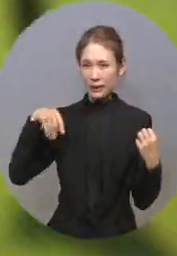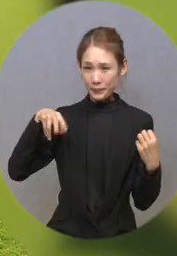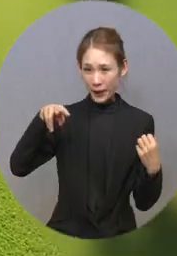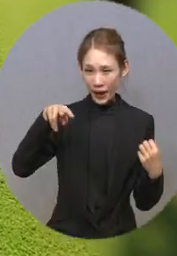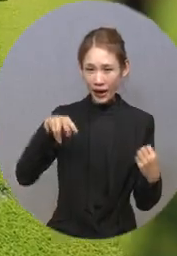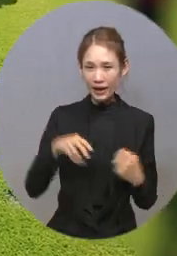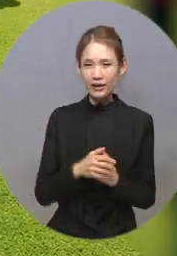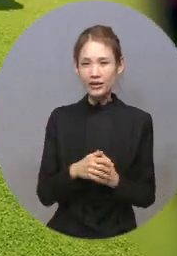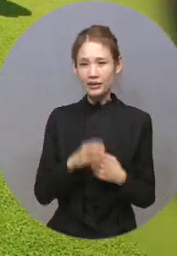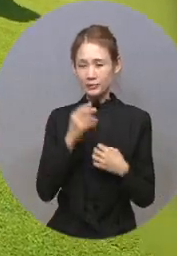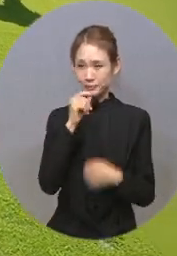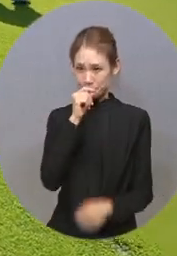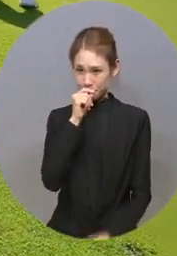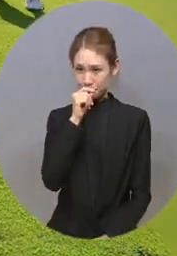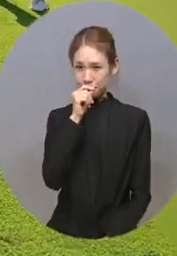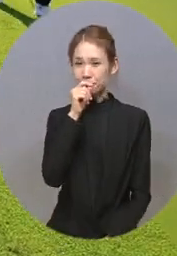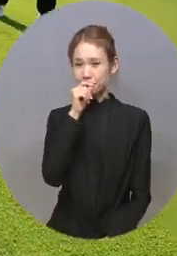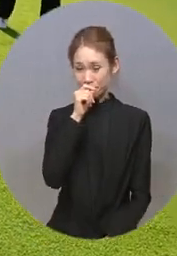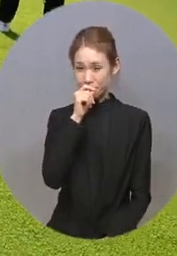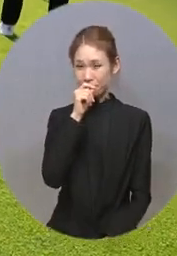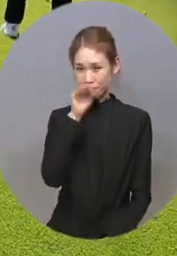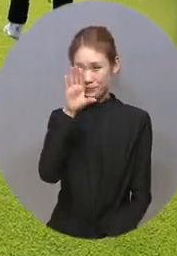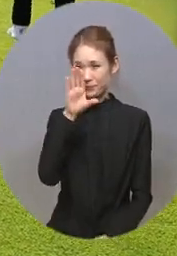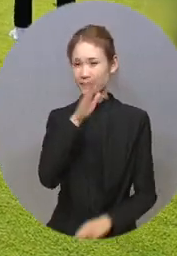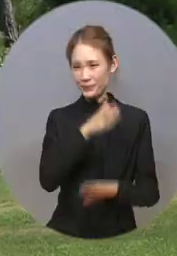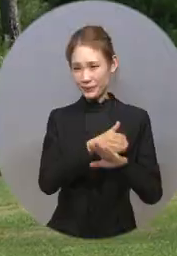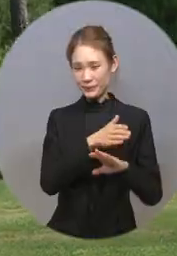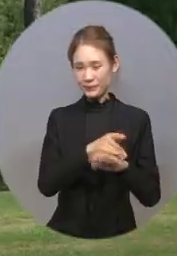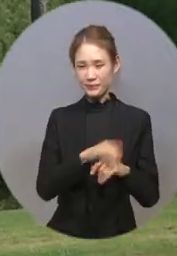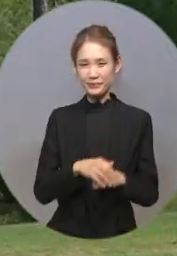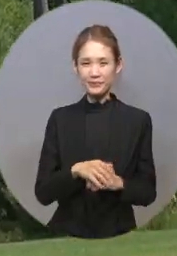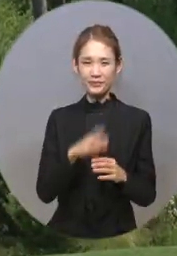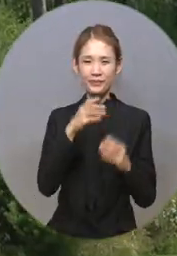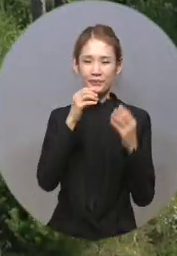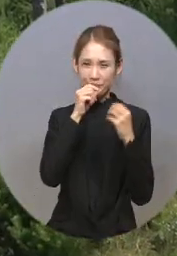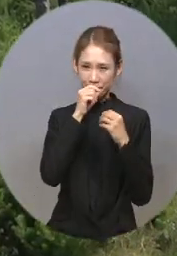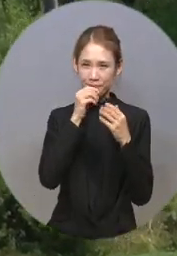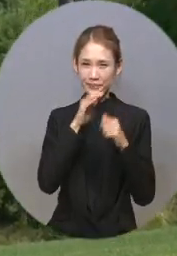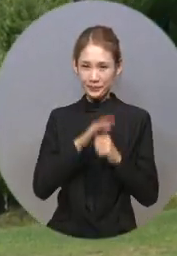뭐, 이제 안 할게요. 이따 갈게요. 오빠 가만히 있을게요.